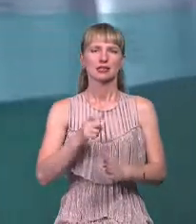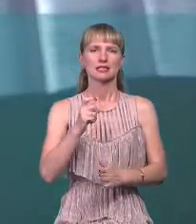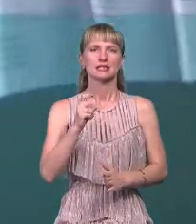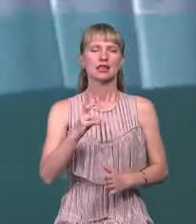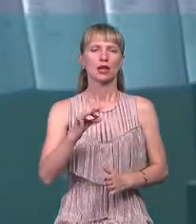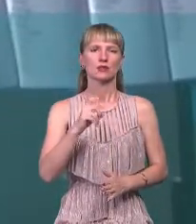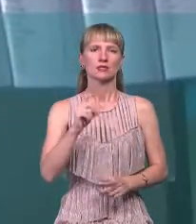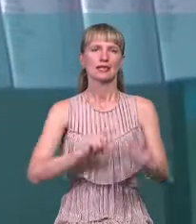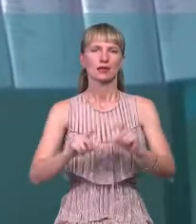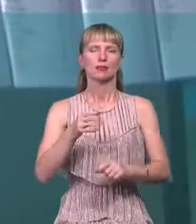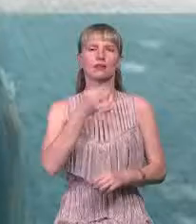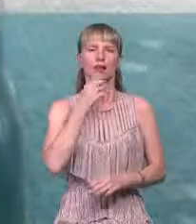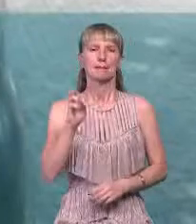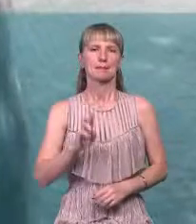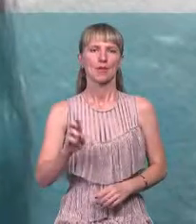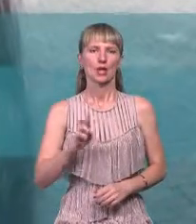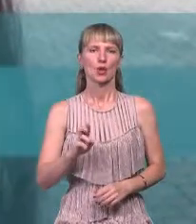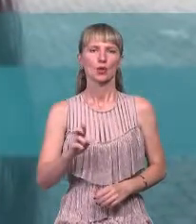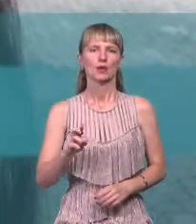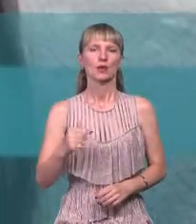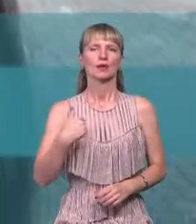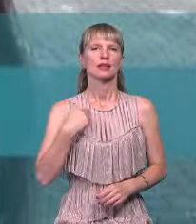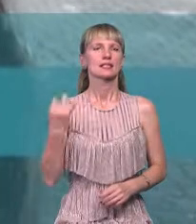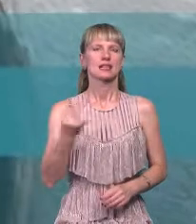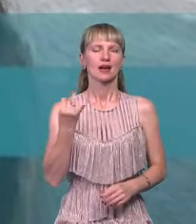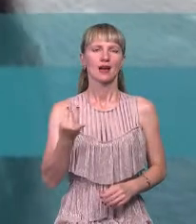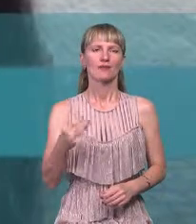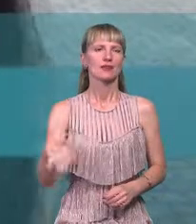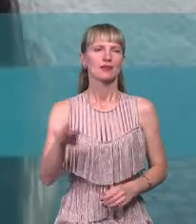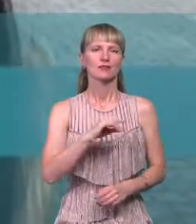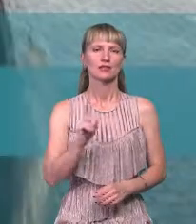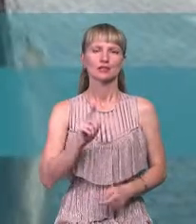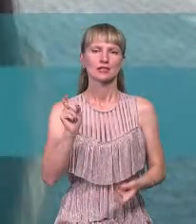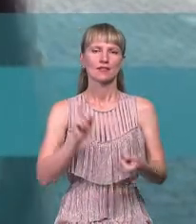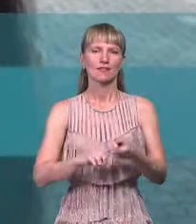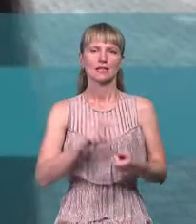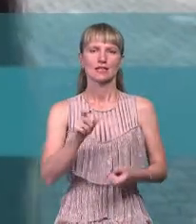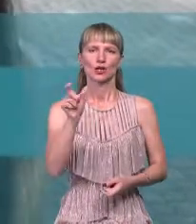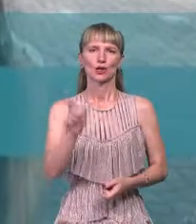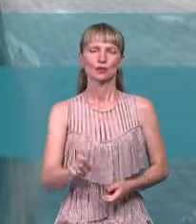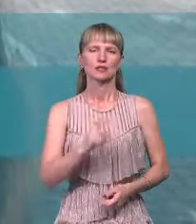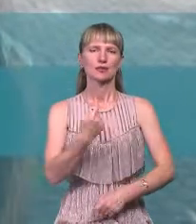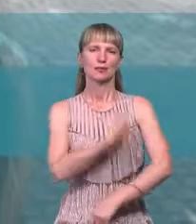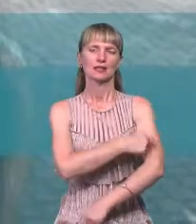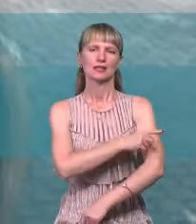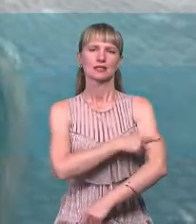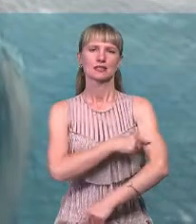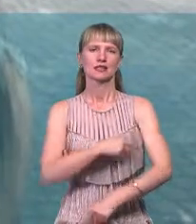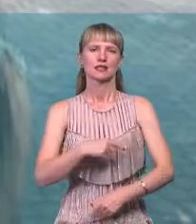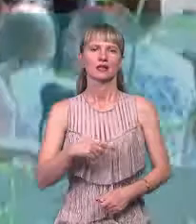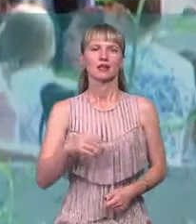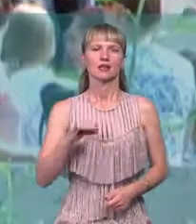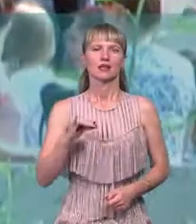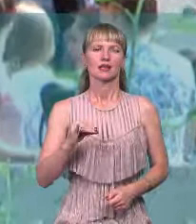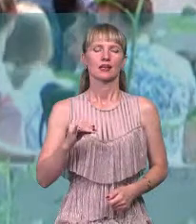дівчині подобається біологія. Мене цікавить все, що зв'язано з людиною, з медициною. Я вирішила вступати